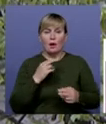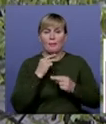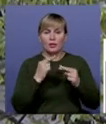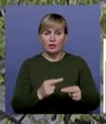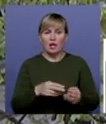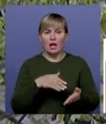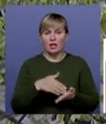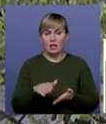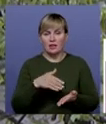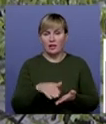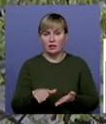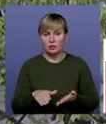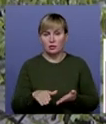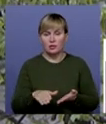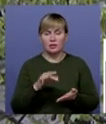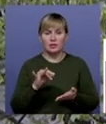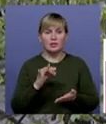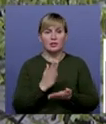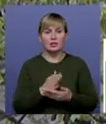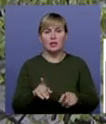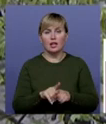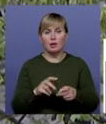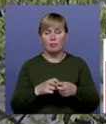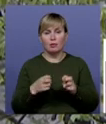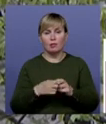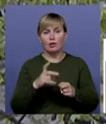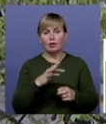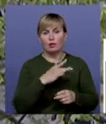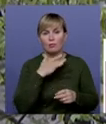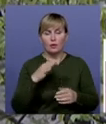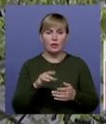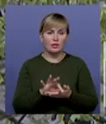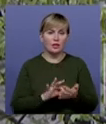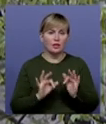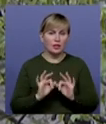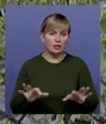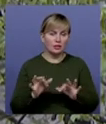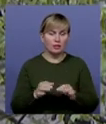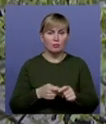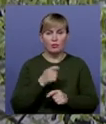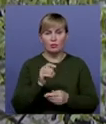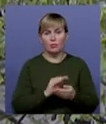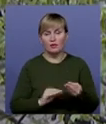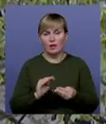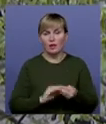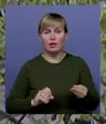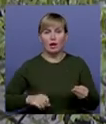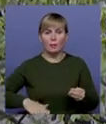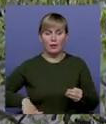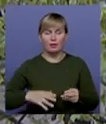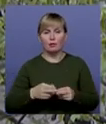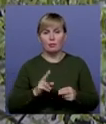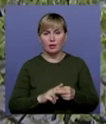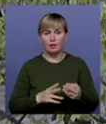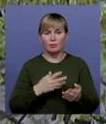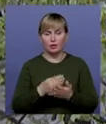обращения они отклоняются. Есть такая проблема, но многие сразу разъясняем, они подают повторно, потом эти